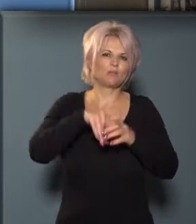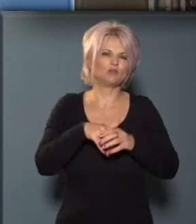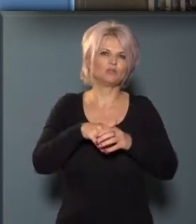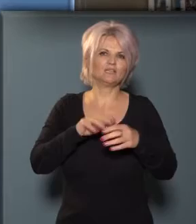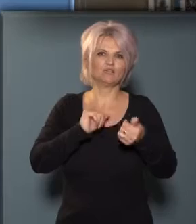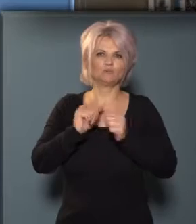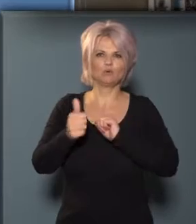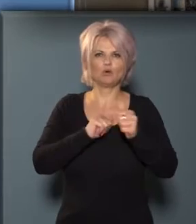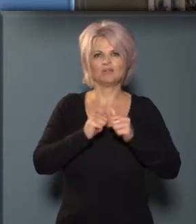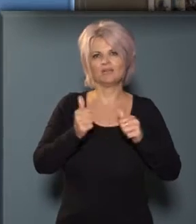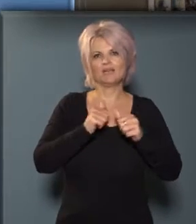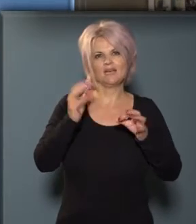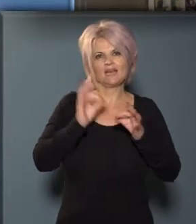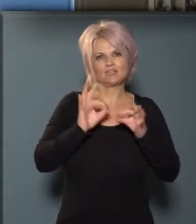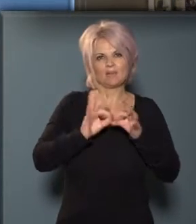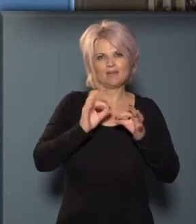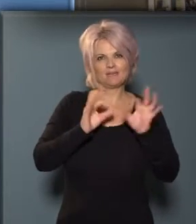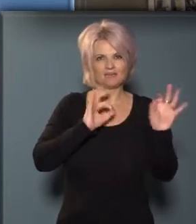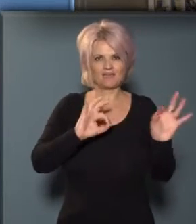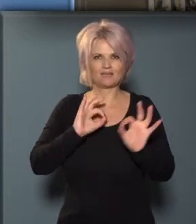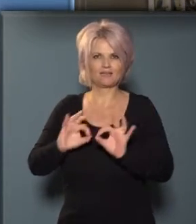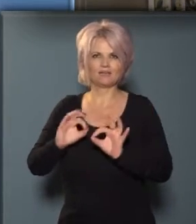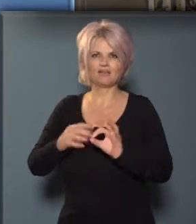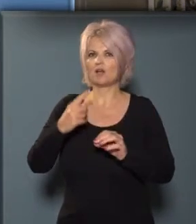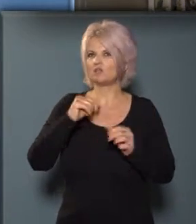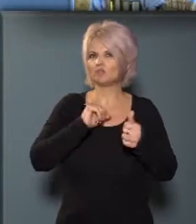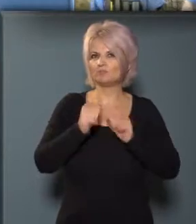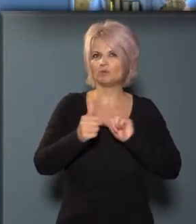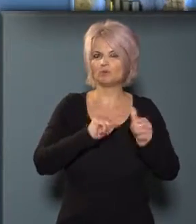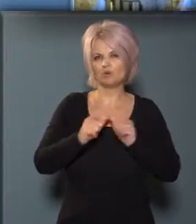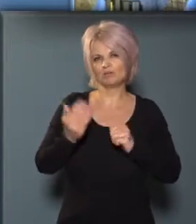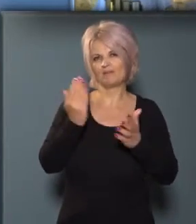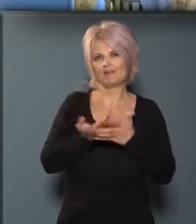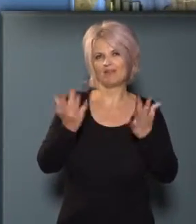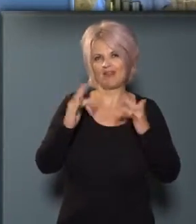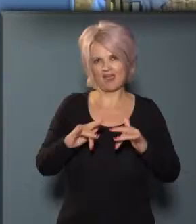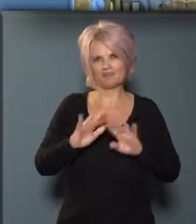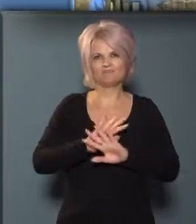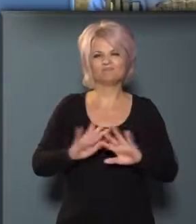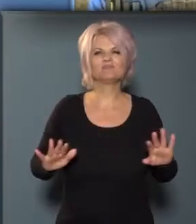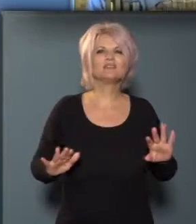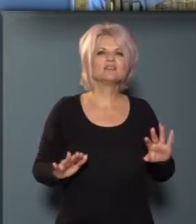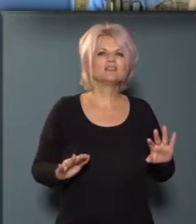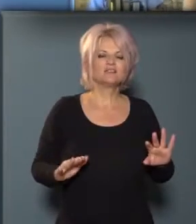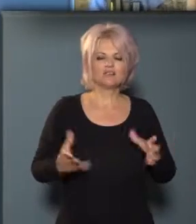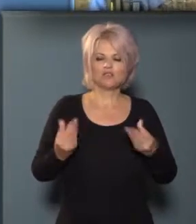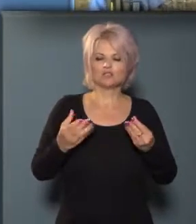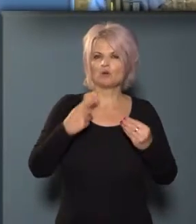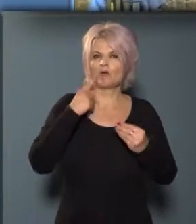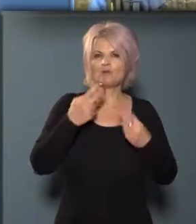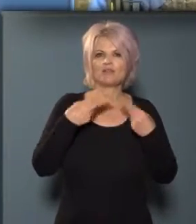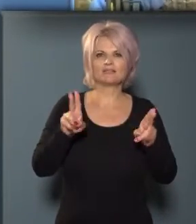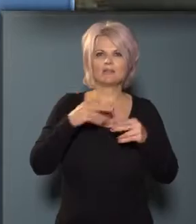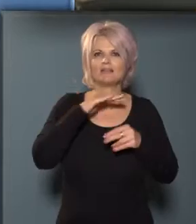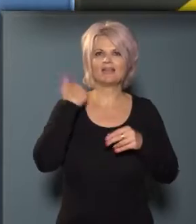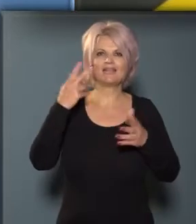a sportrendezvényekbe. Úgyhogy én azt mondom, hogy a sport kezd a helyére kerülni. Sokan mondják, hogy nem lehet a sportot eléggé korán elkezdeni. Itt